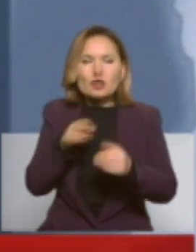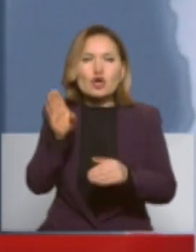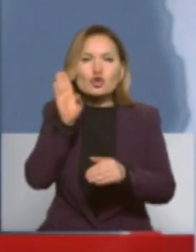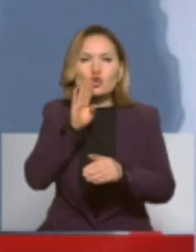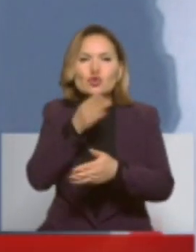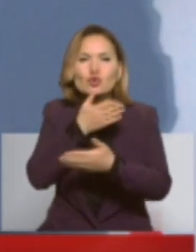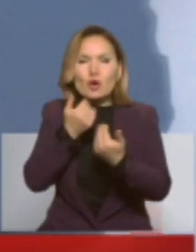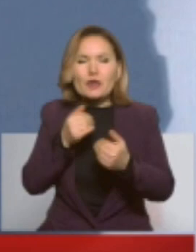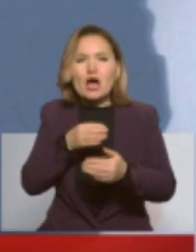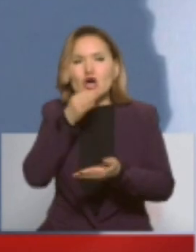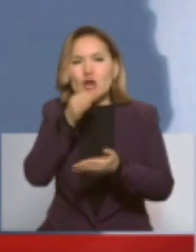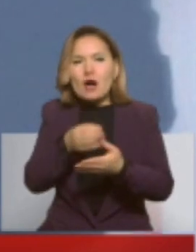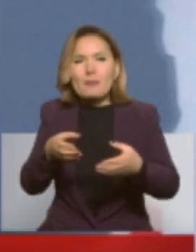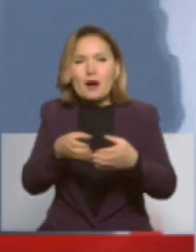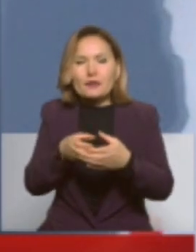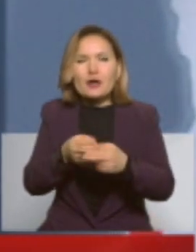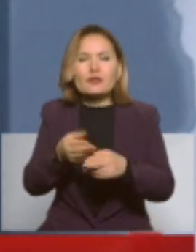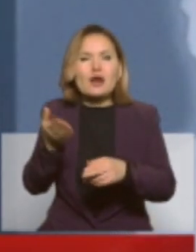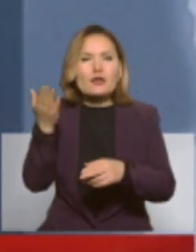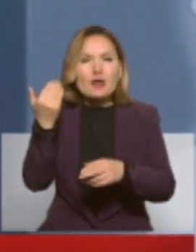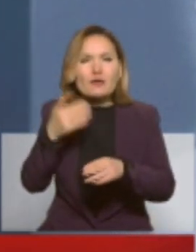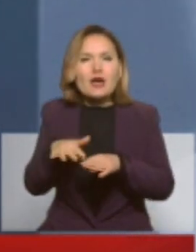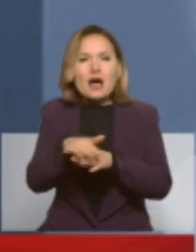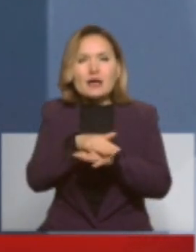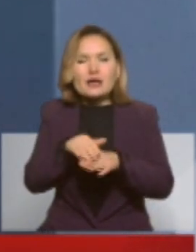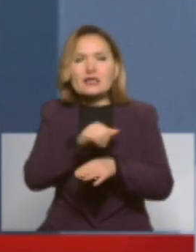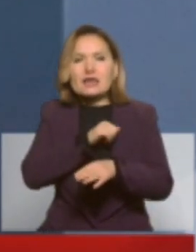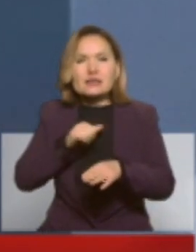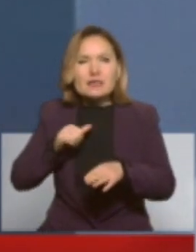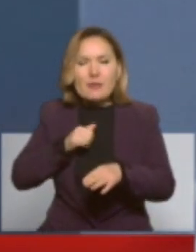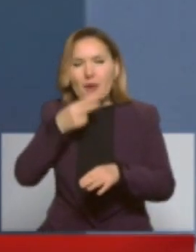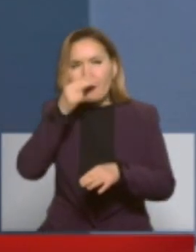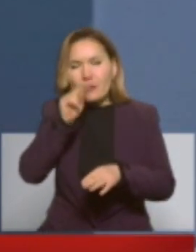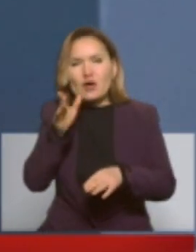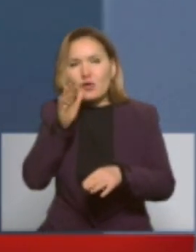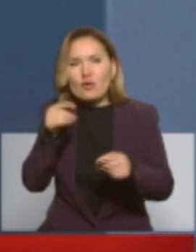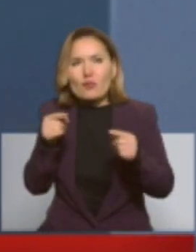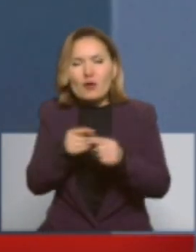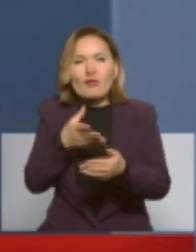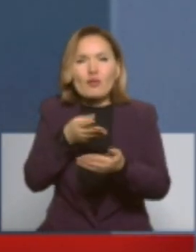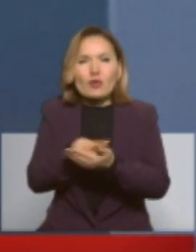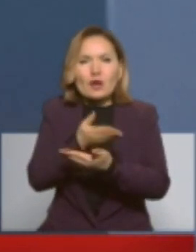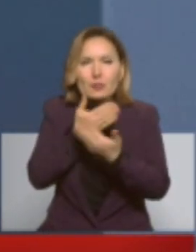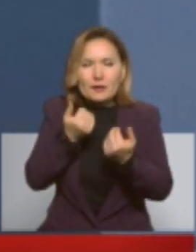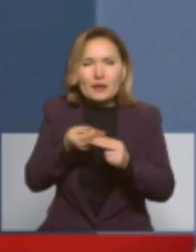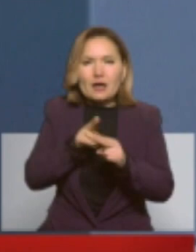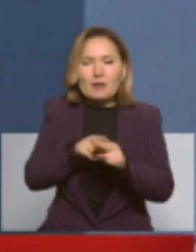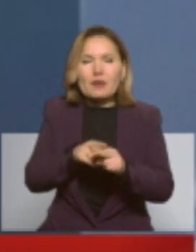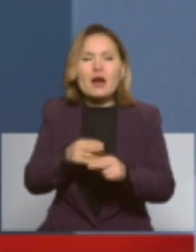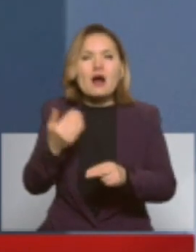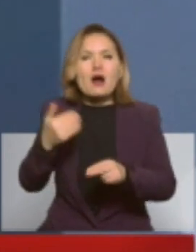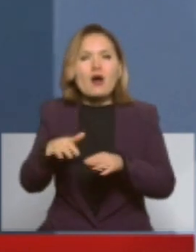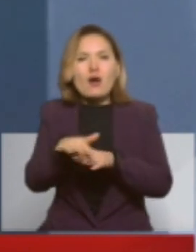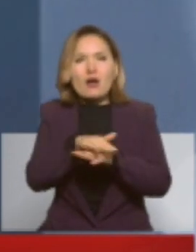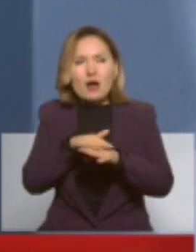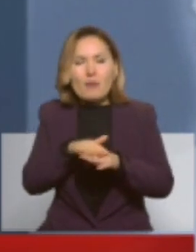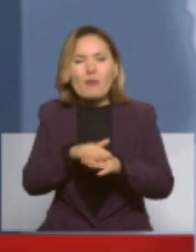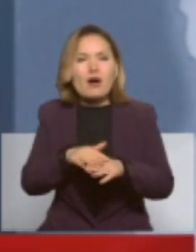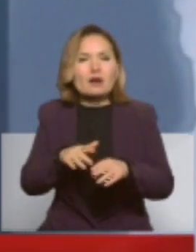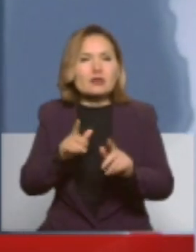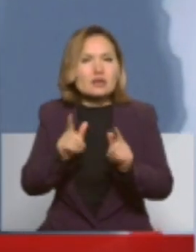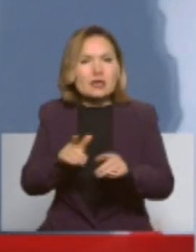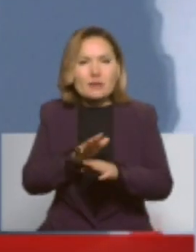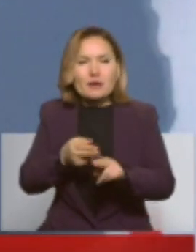сусыз қалды. Жауапты компания бұған тұрғындардың уақытылы төлем жасамағаны себептеп отыр. Бірақ мұнымен асылармандықтар